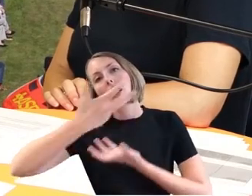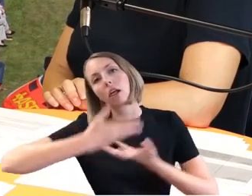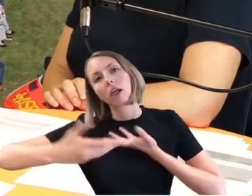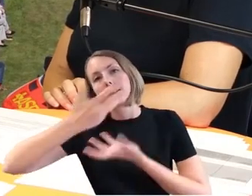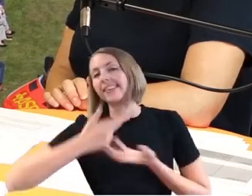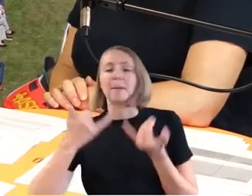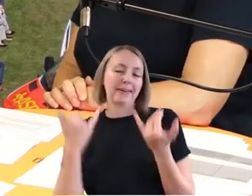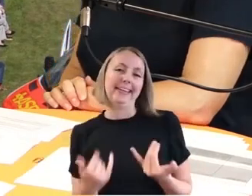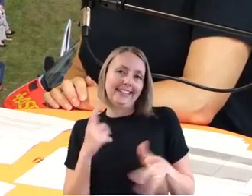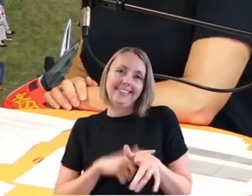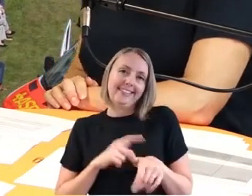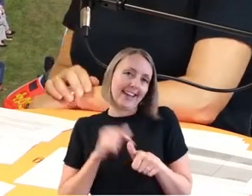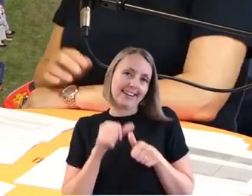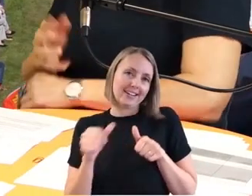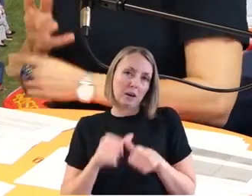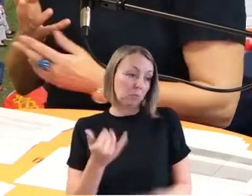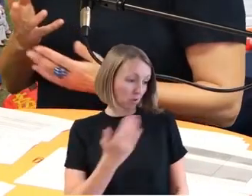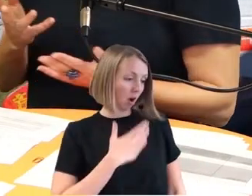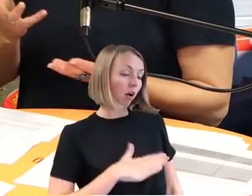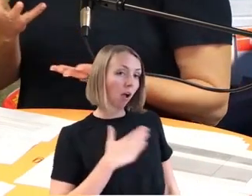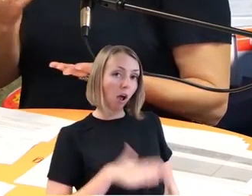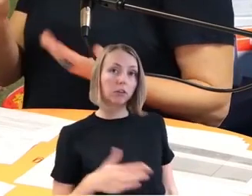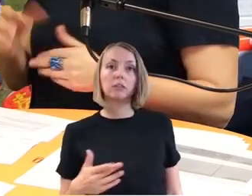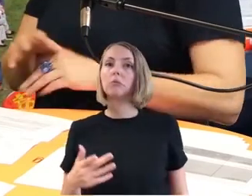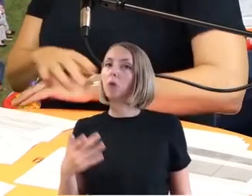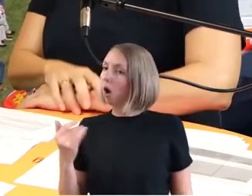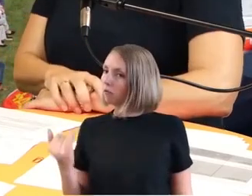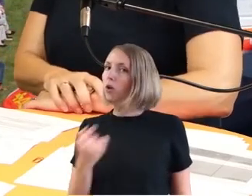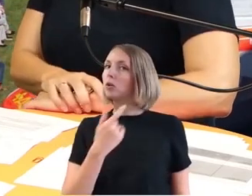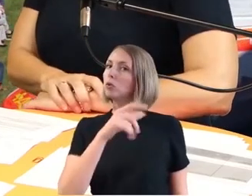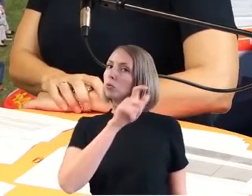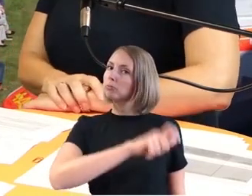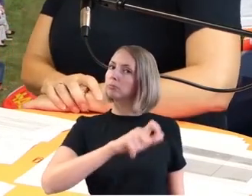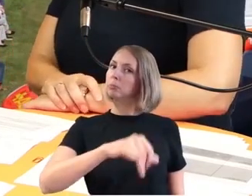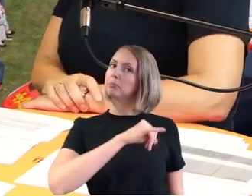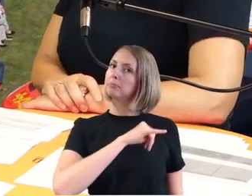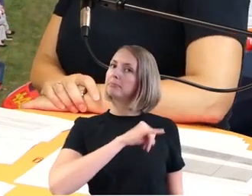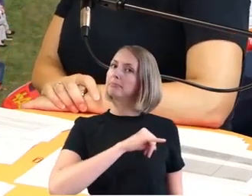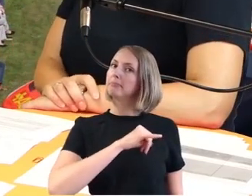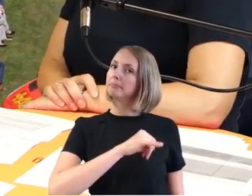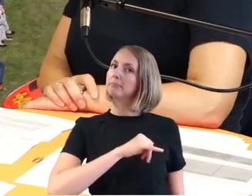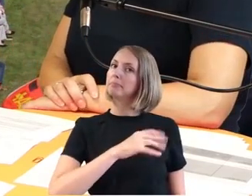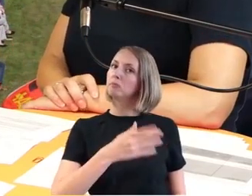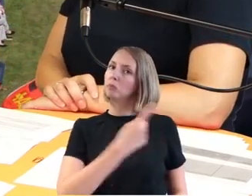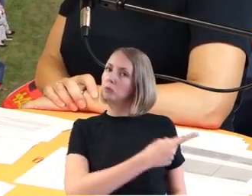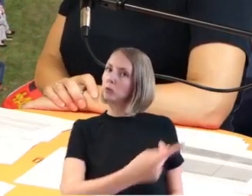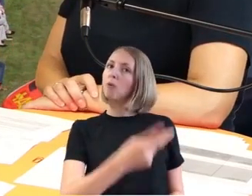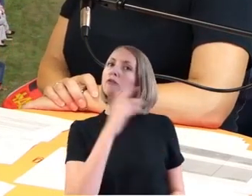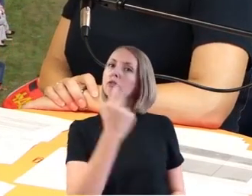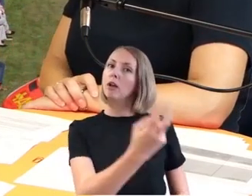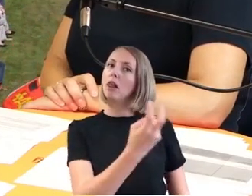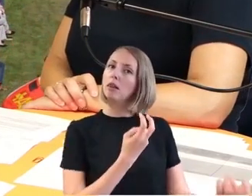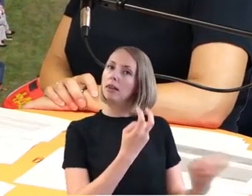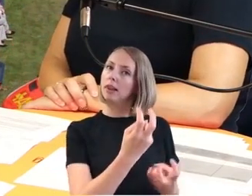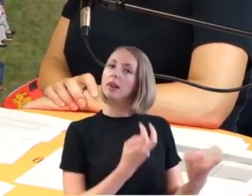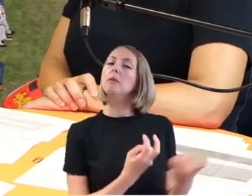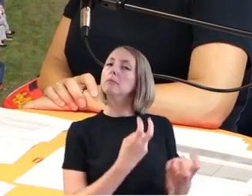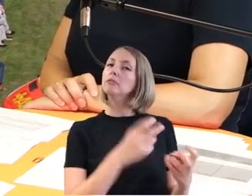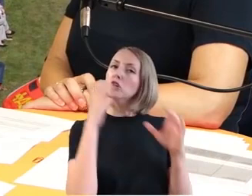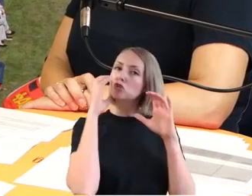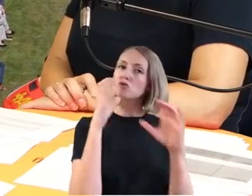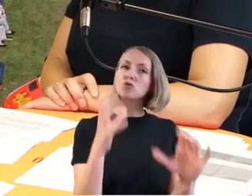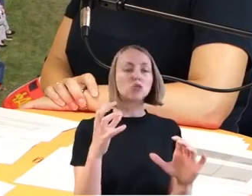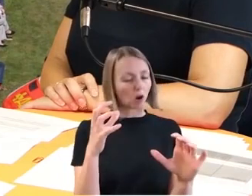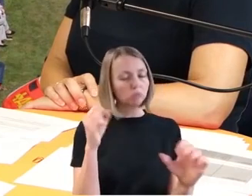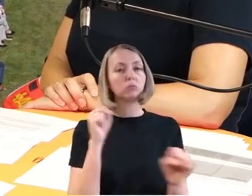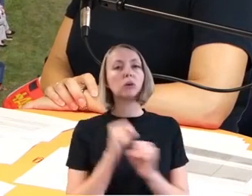anderen Zeitpunkt sein. Ja, wenn sich das hier irgendwie bewährt mit unserem Format, dann denke ich mal, kann man durchaus mal das eine oder